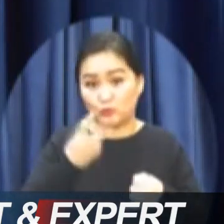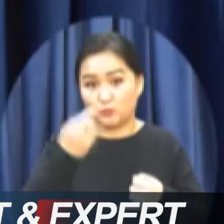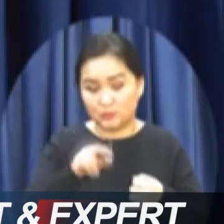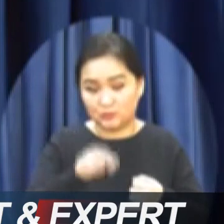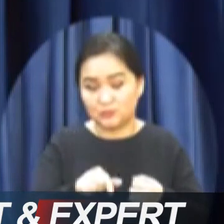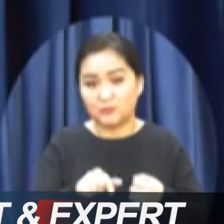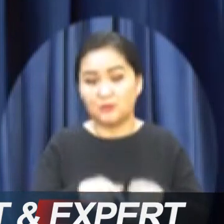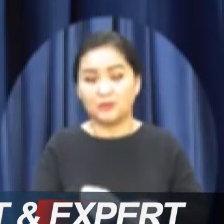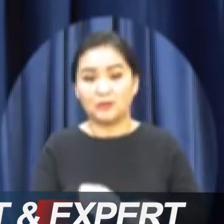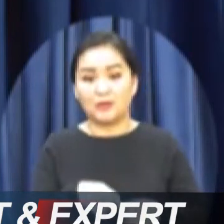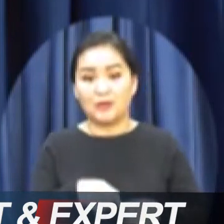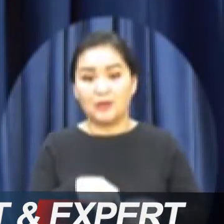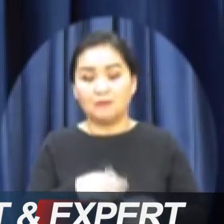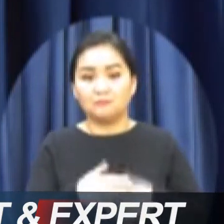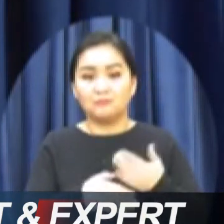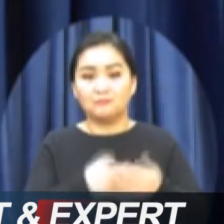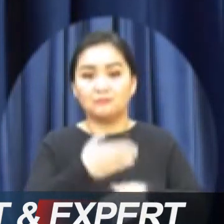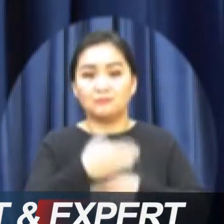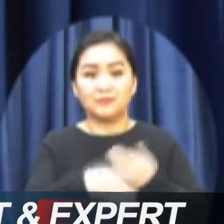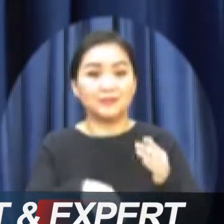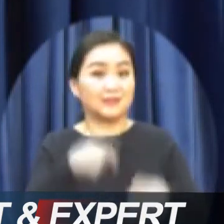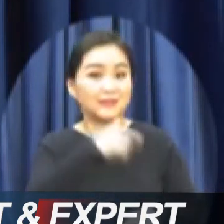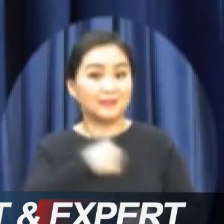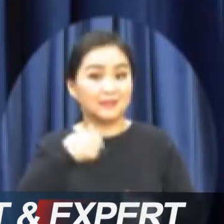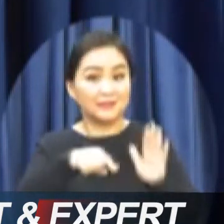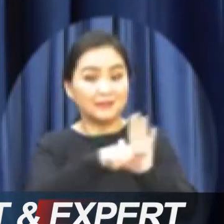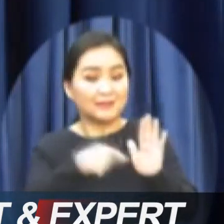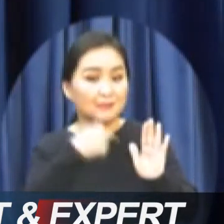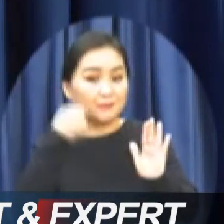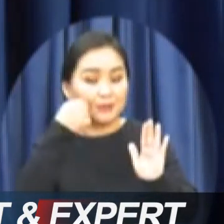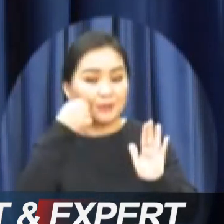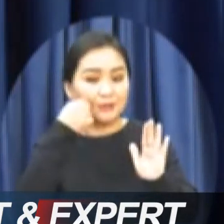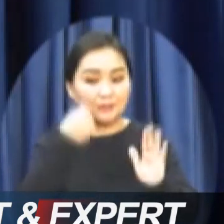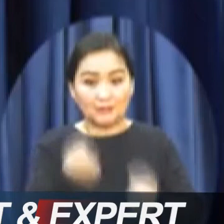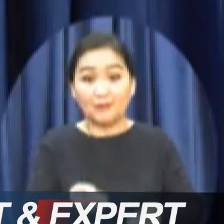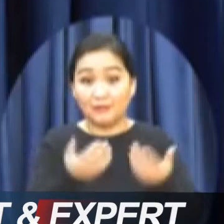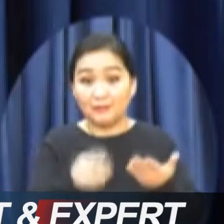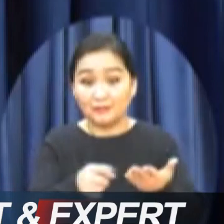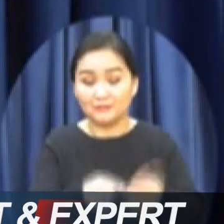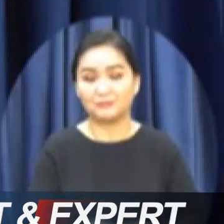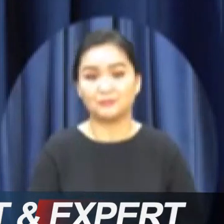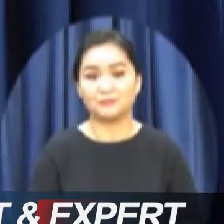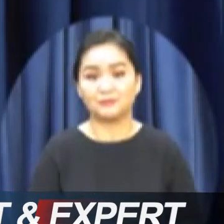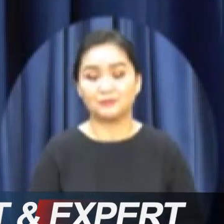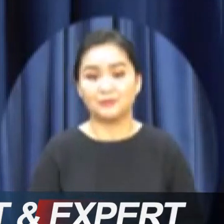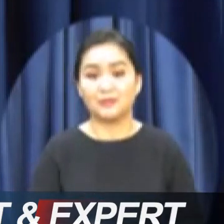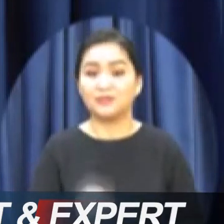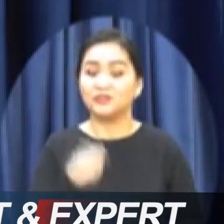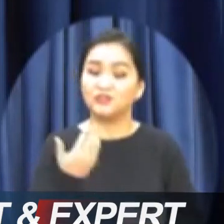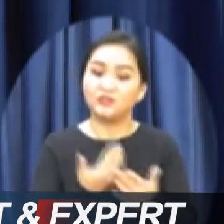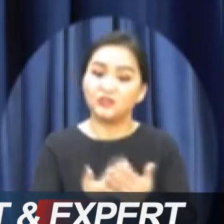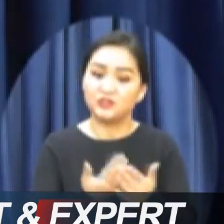Үн аажмаар эсрэг биеийн титр буусаар байгаад үдэд ба маш бага хэмжээтэй илэрч байна гэсэн үг. Тэгтээ хэрв энийг